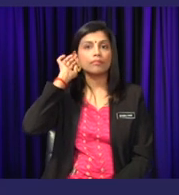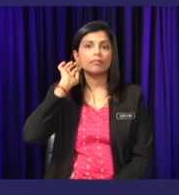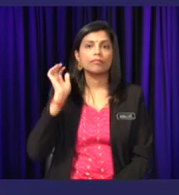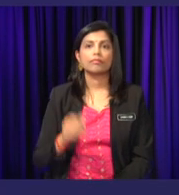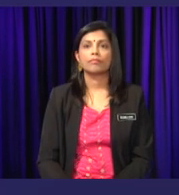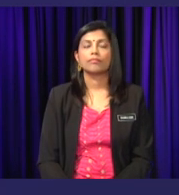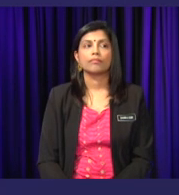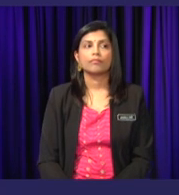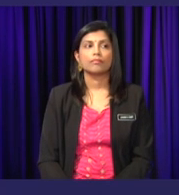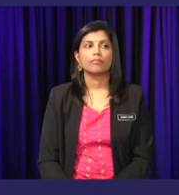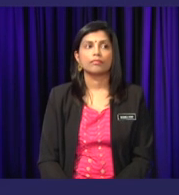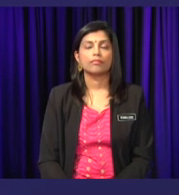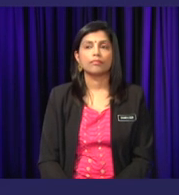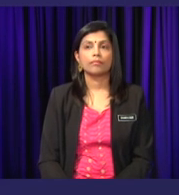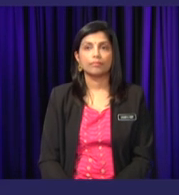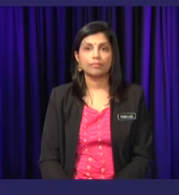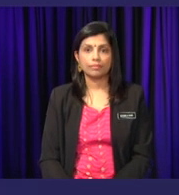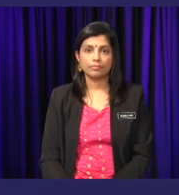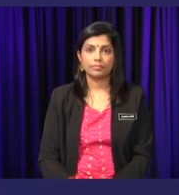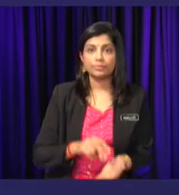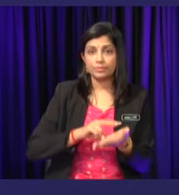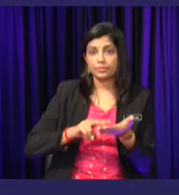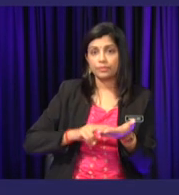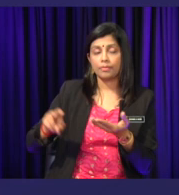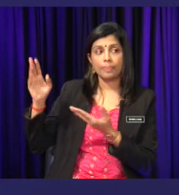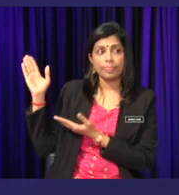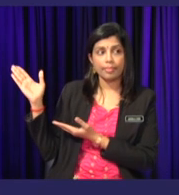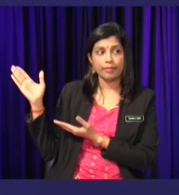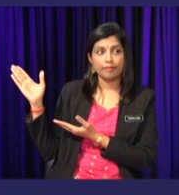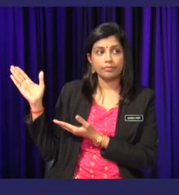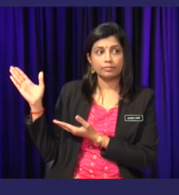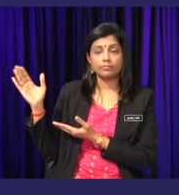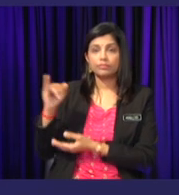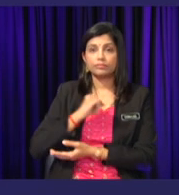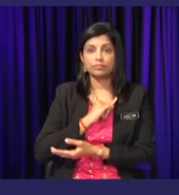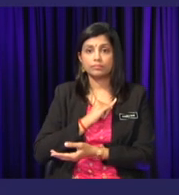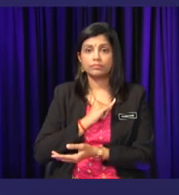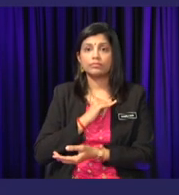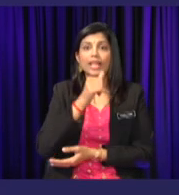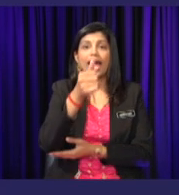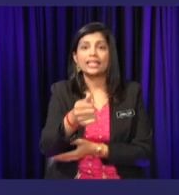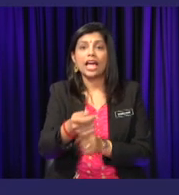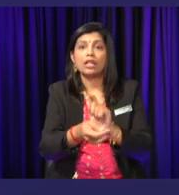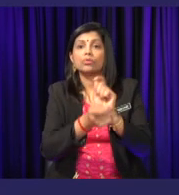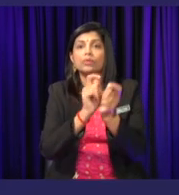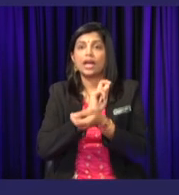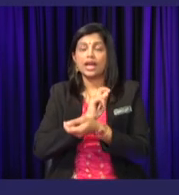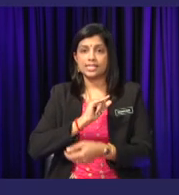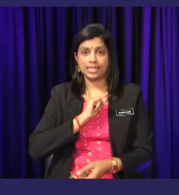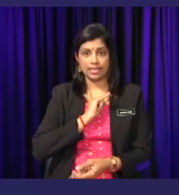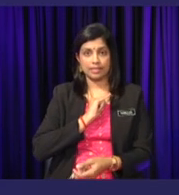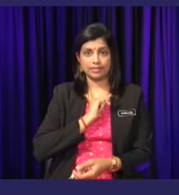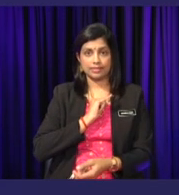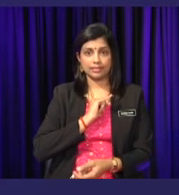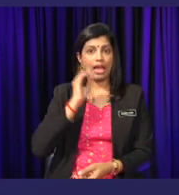sebagai penduduk yang prihatin jangan lupa letak perkataan ini kata ganti diri saya akan mencadangkan